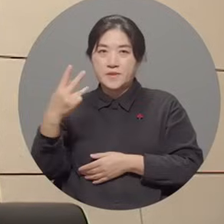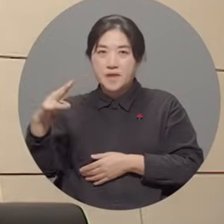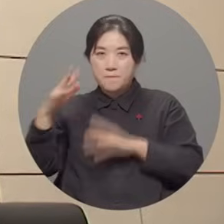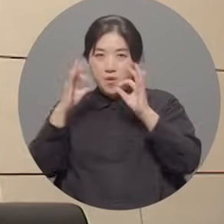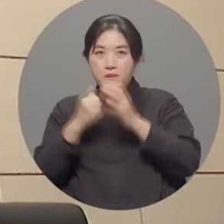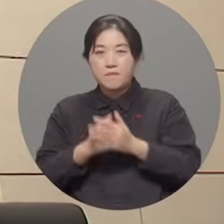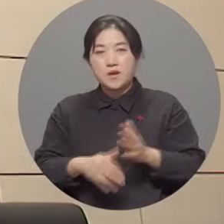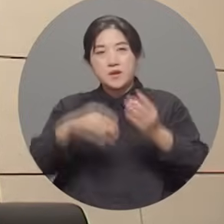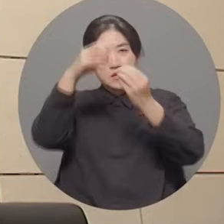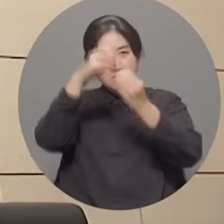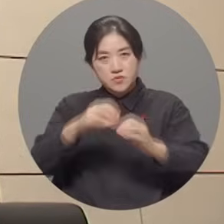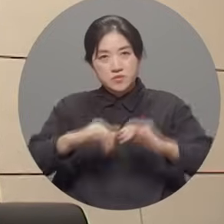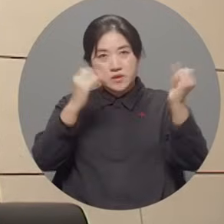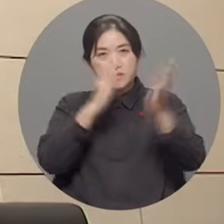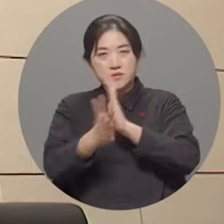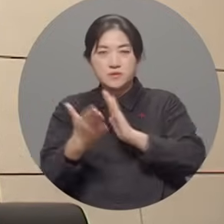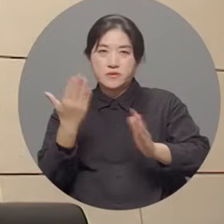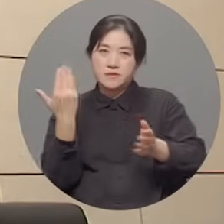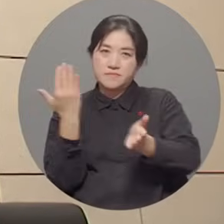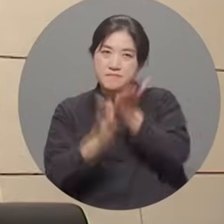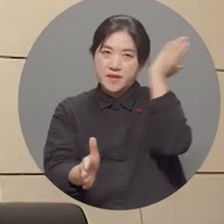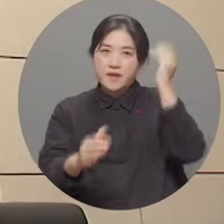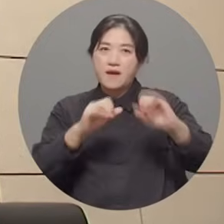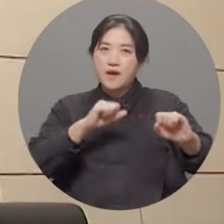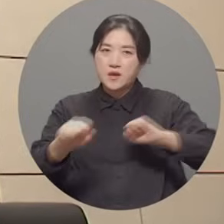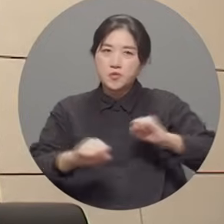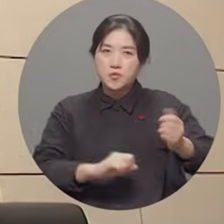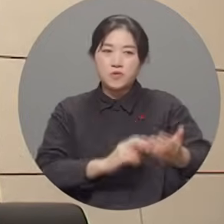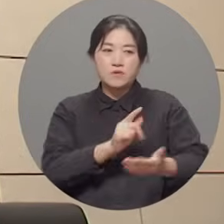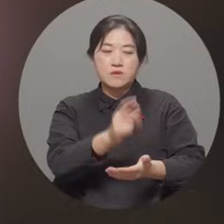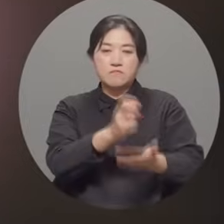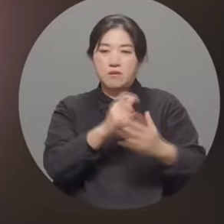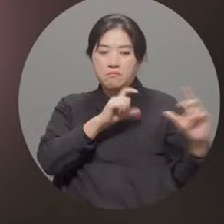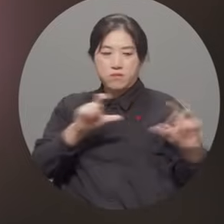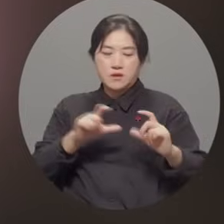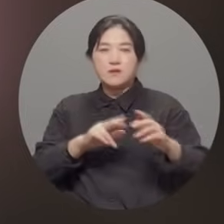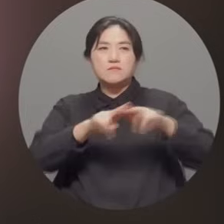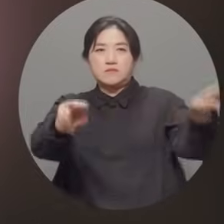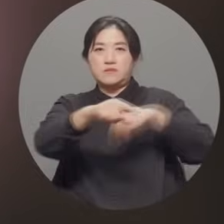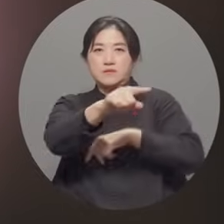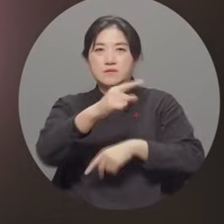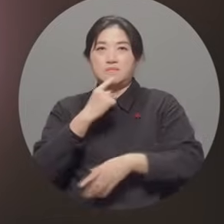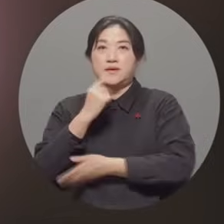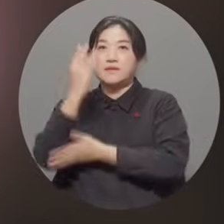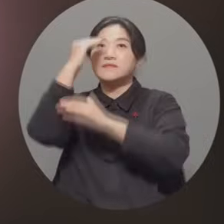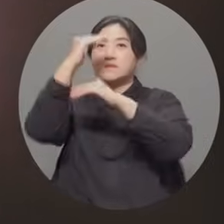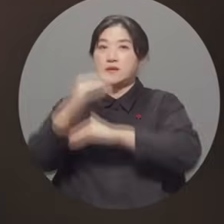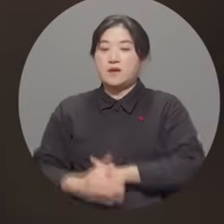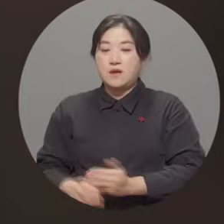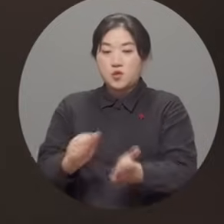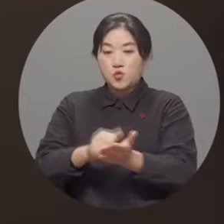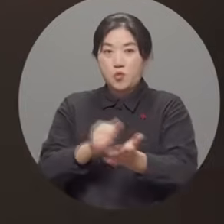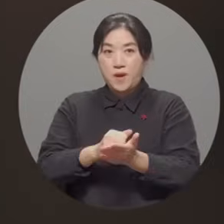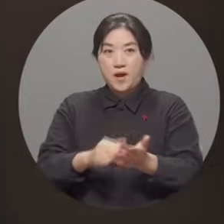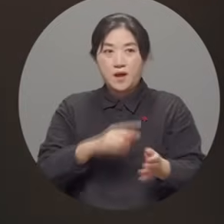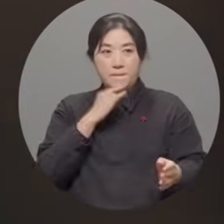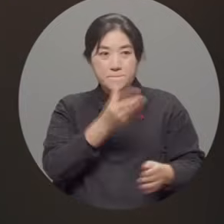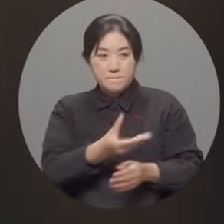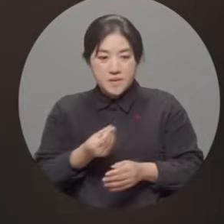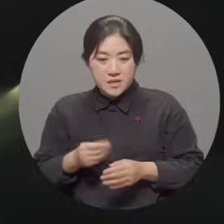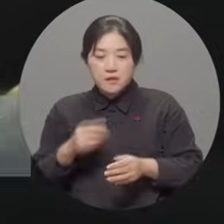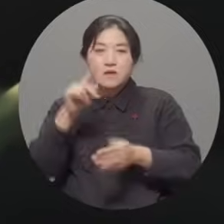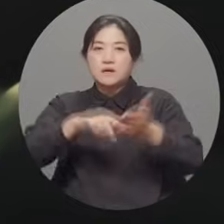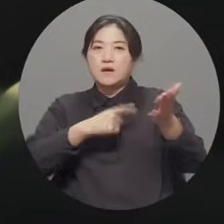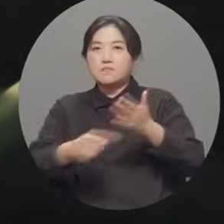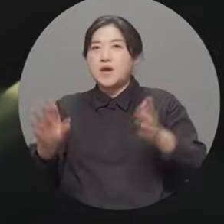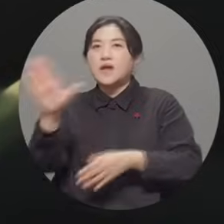질서를 위반한 사항을 내용으로 하는 법률 행위는 무효로 한다고 규정합니다. 도박빚을 갚지 않아도 되는 것처럼